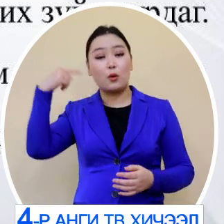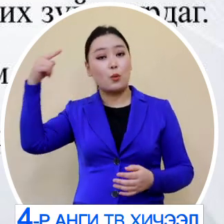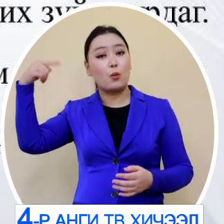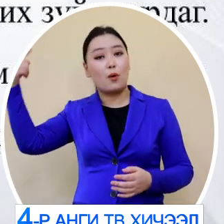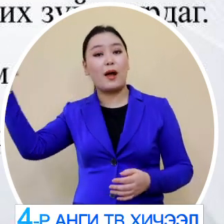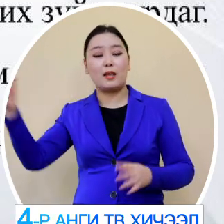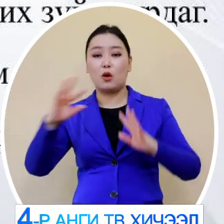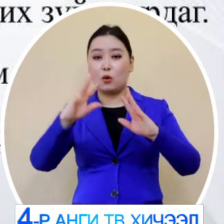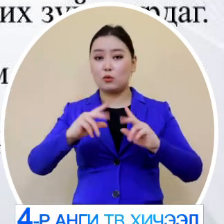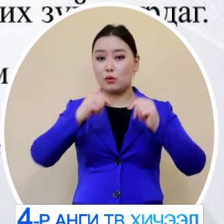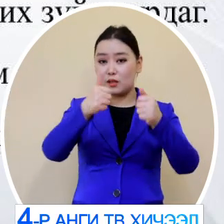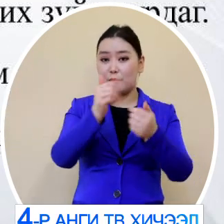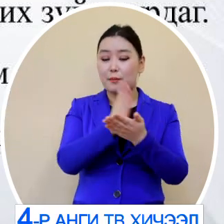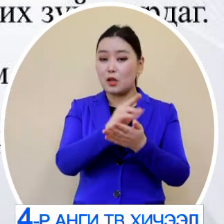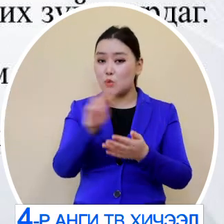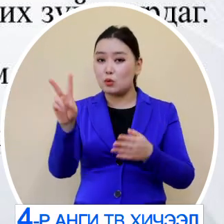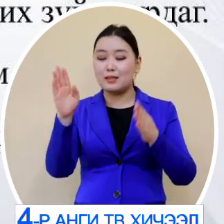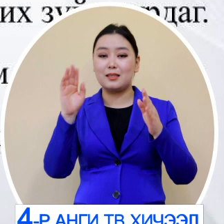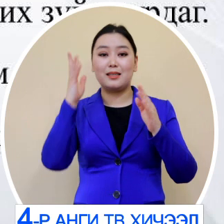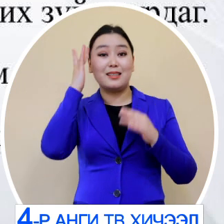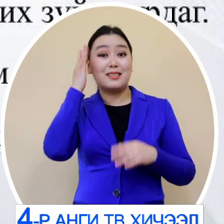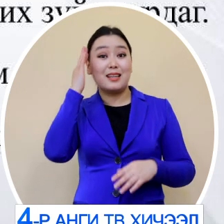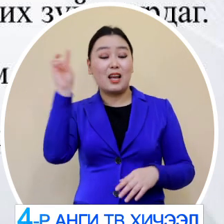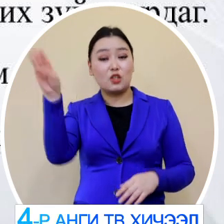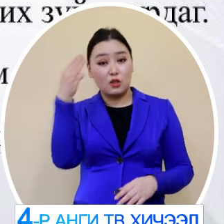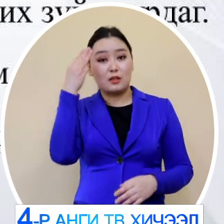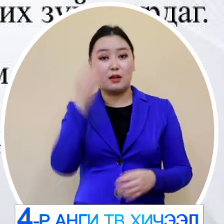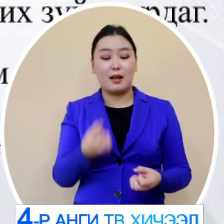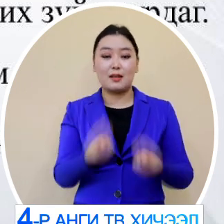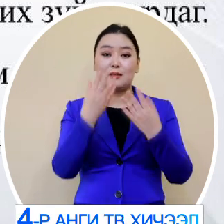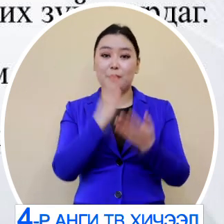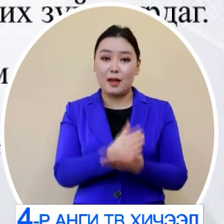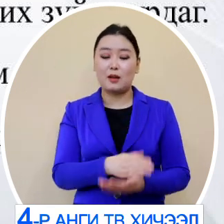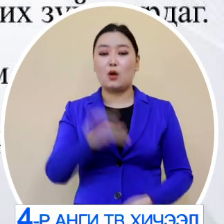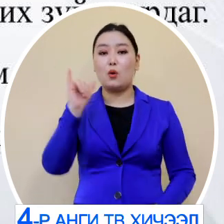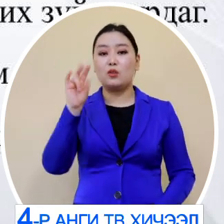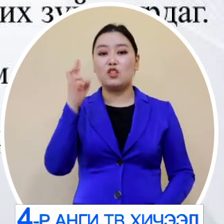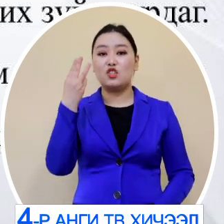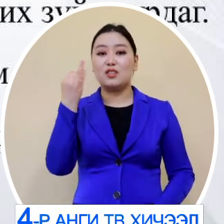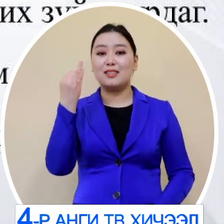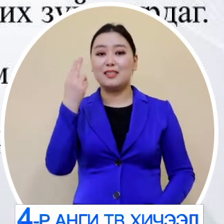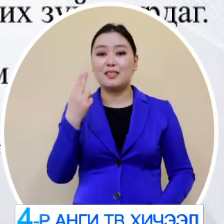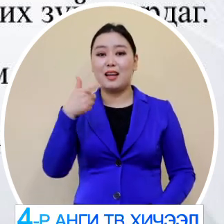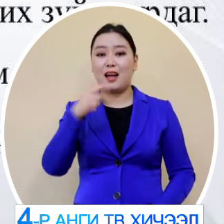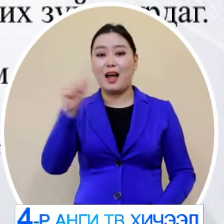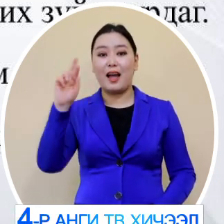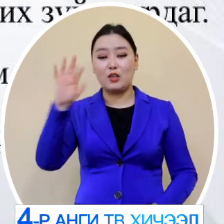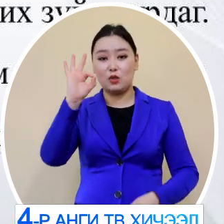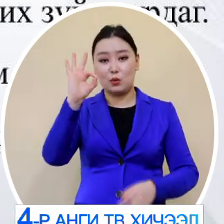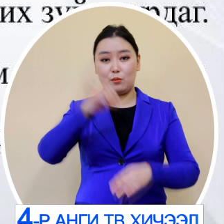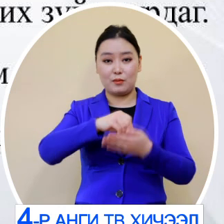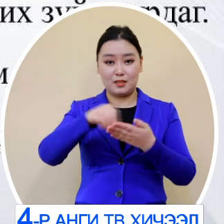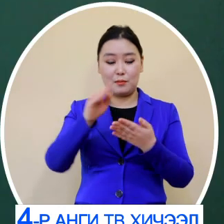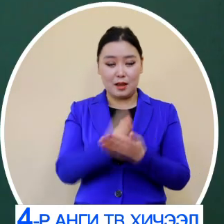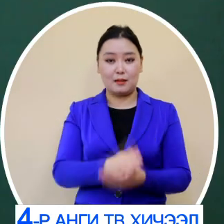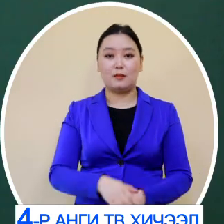хөгжүүлдэг юм байна шүү гэсэн санааг тодтогхон гаргаж ирсэн байна. За мөн мэдээж уншицгаая гэсэн үгээ зөв болгож бичсэн байна. За ингээд өнөөдрийн